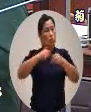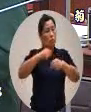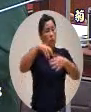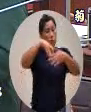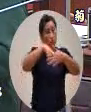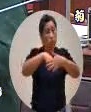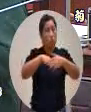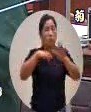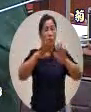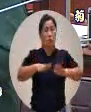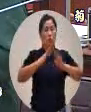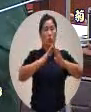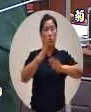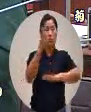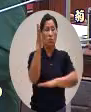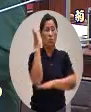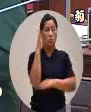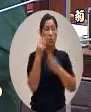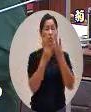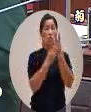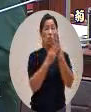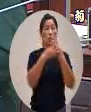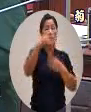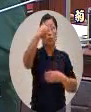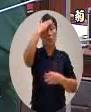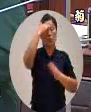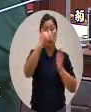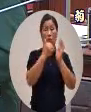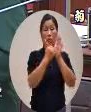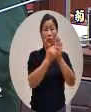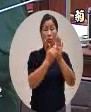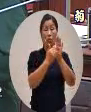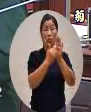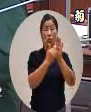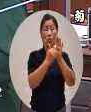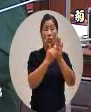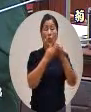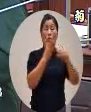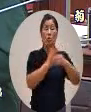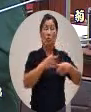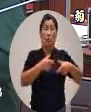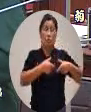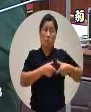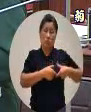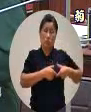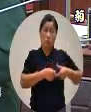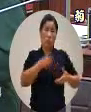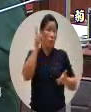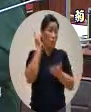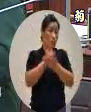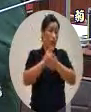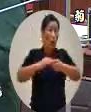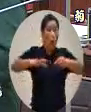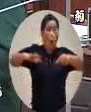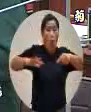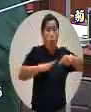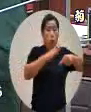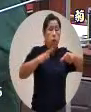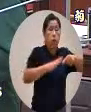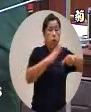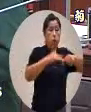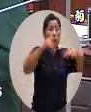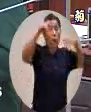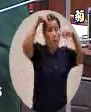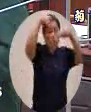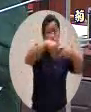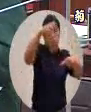市政府災害防治應變中心每一次颱風的來襲大雨